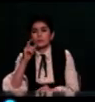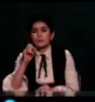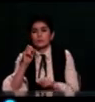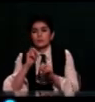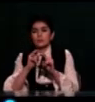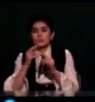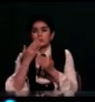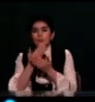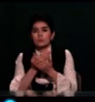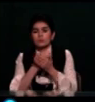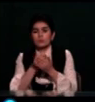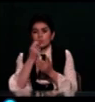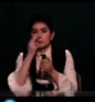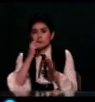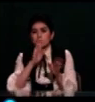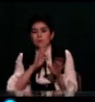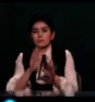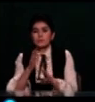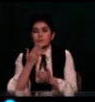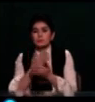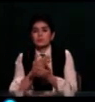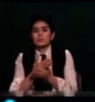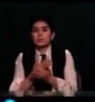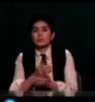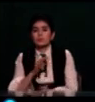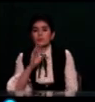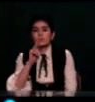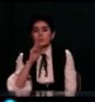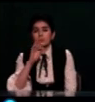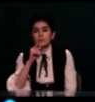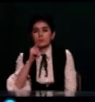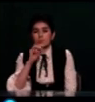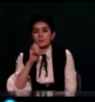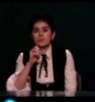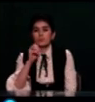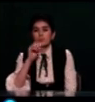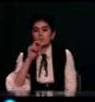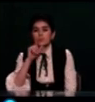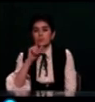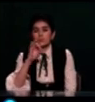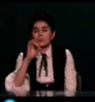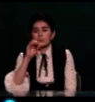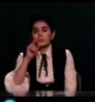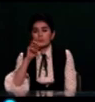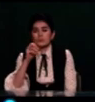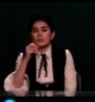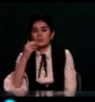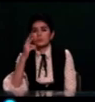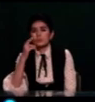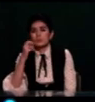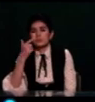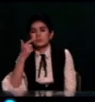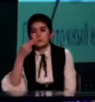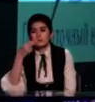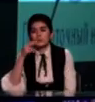Вот на примере здесь показано подглоточный нервный узел, то есть под глоткой, и надглоточный,